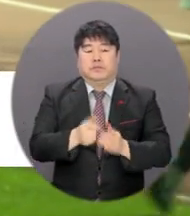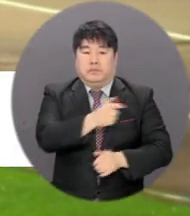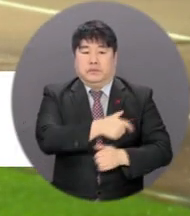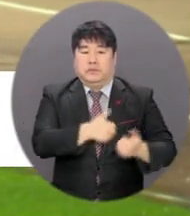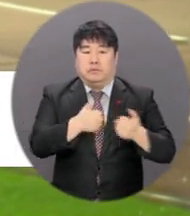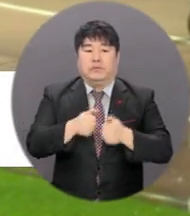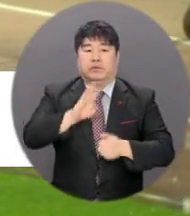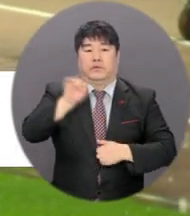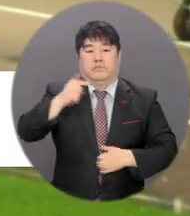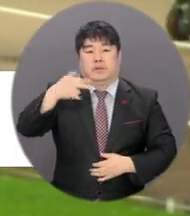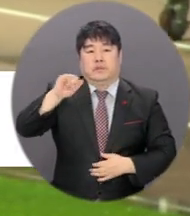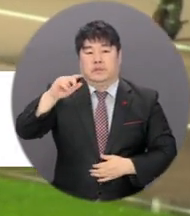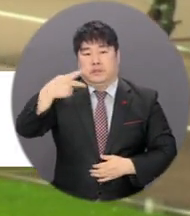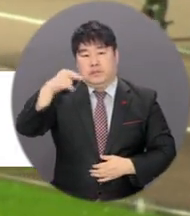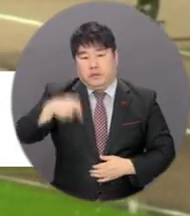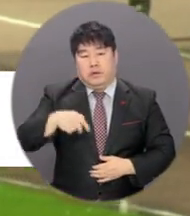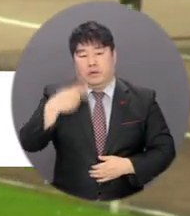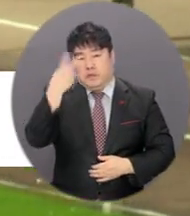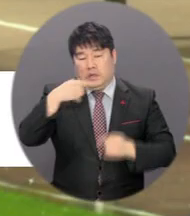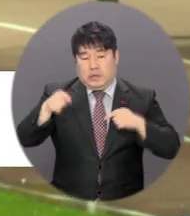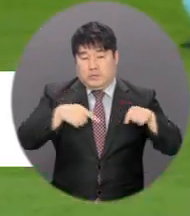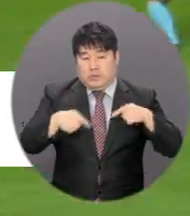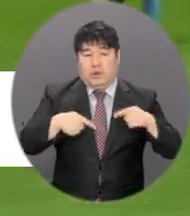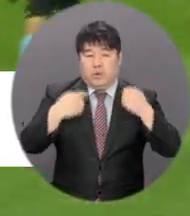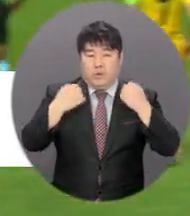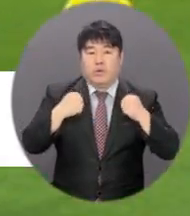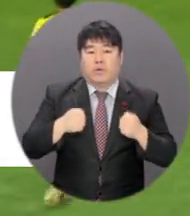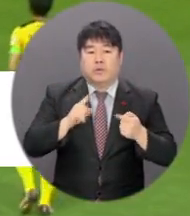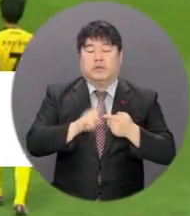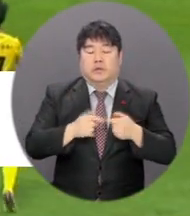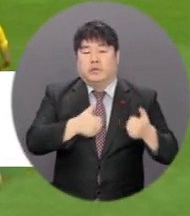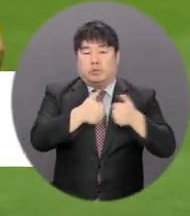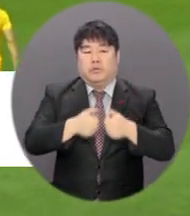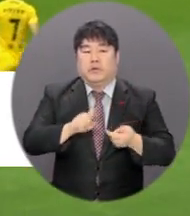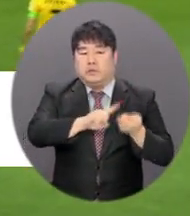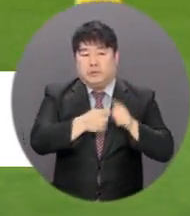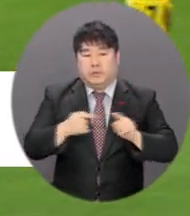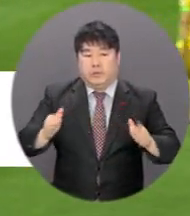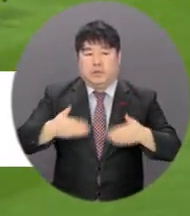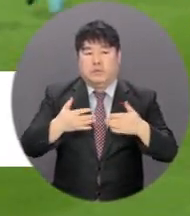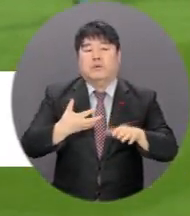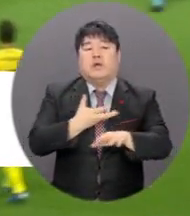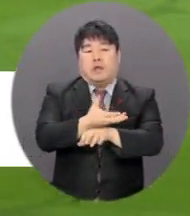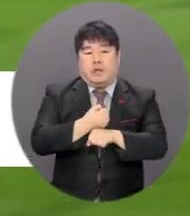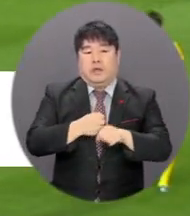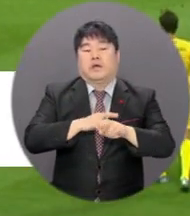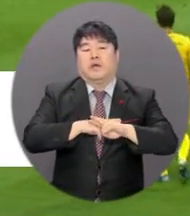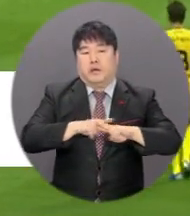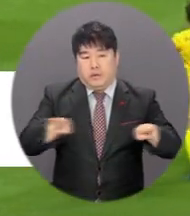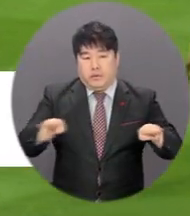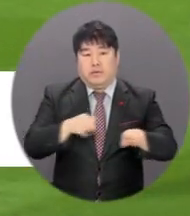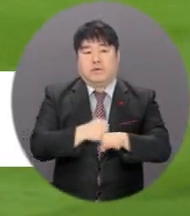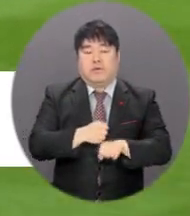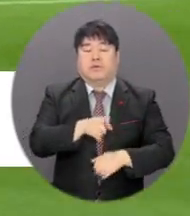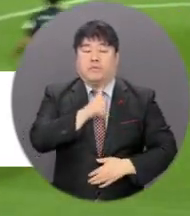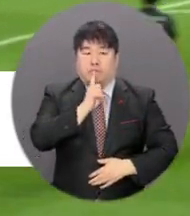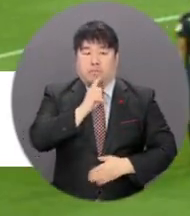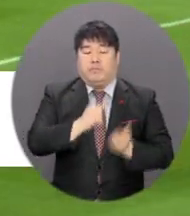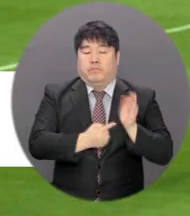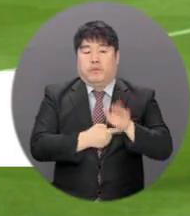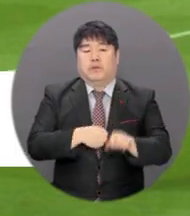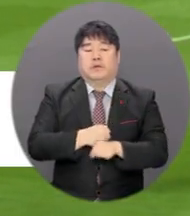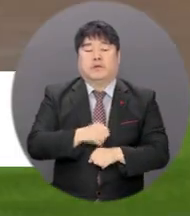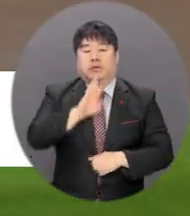박진섭 감독의 거취에 대해 논의한 결과 상호 합의하에 계약을 해지하는 것으로 의결했다고 밝혔습니다.